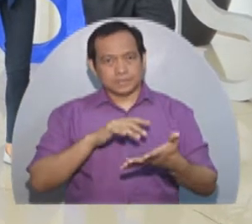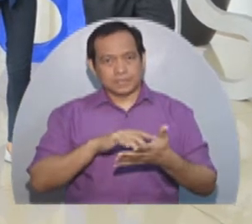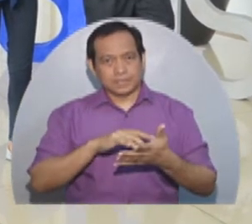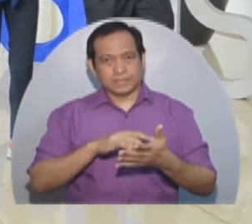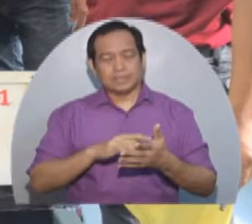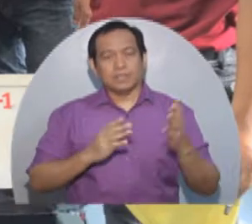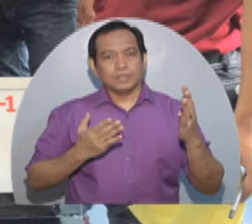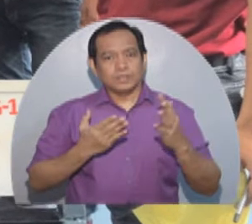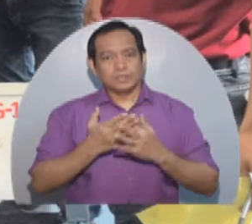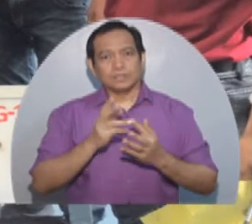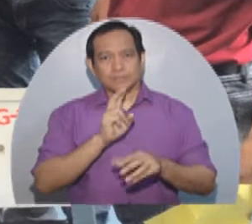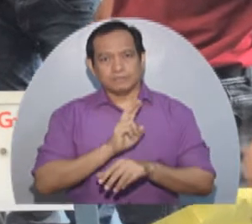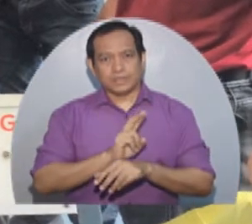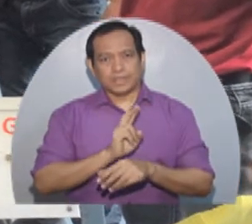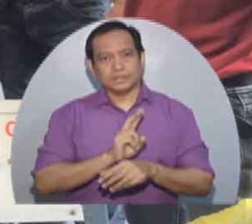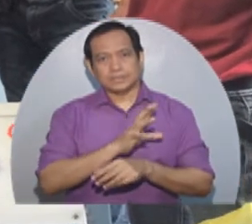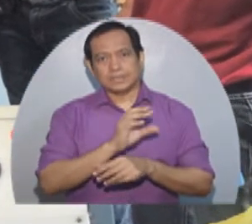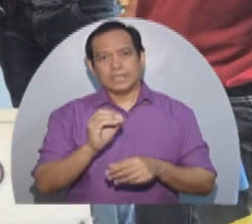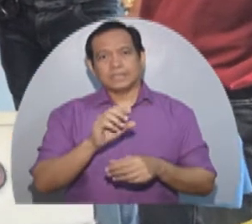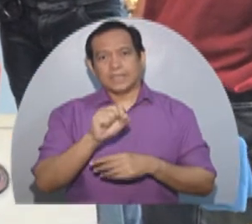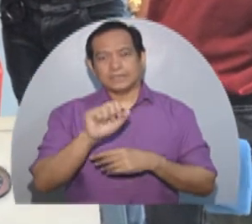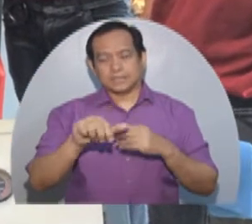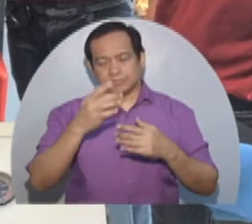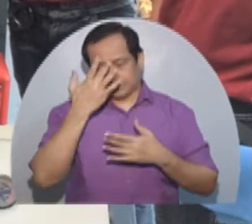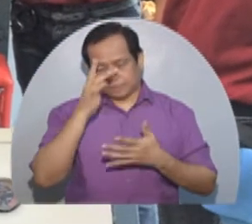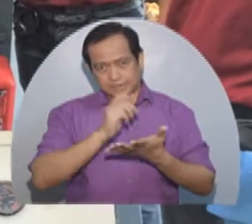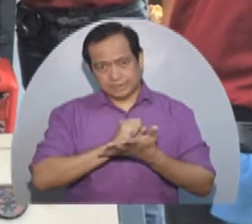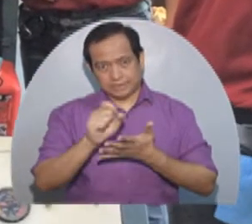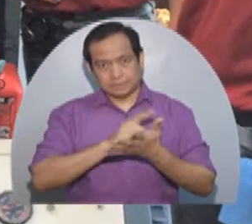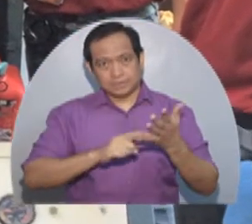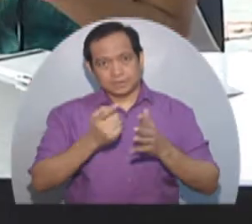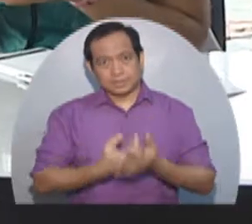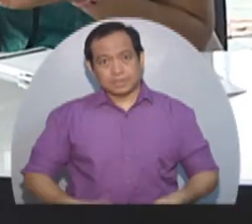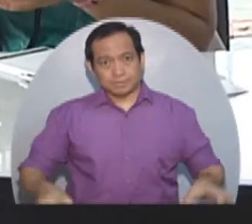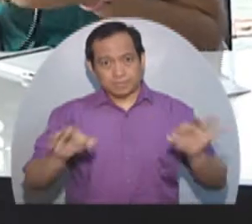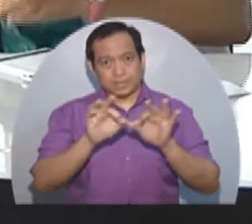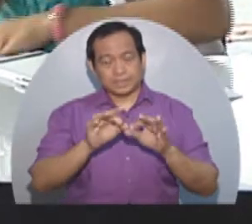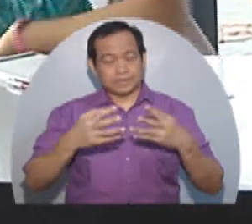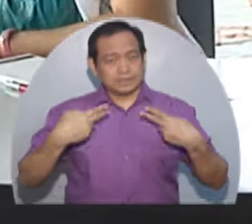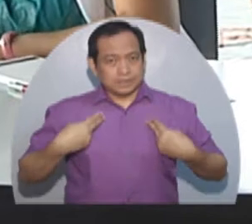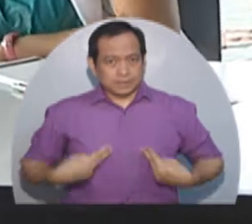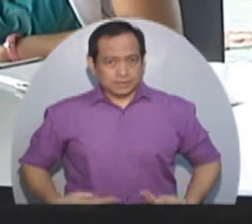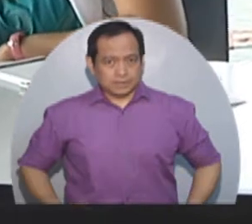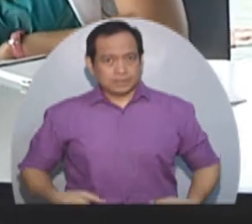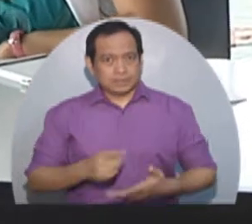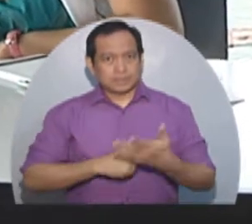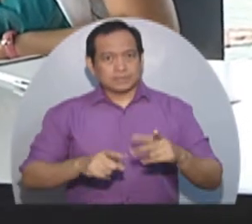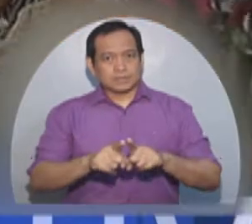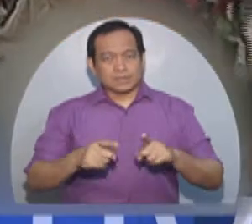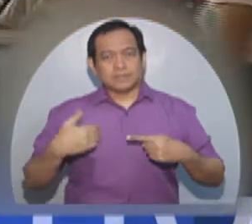kanilang pag-aaral sa pamamagitan ng vocational at SM scholarship. Importante ang